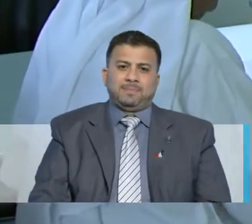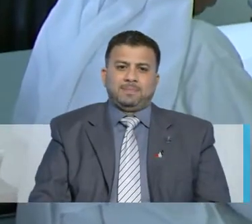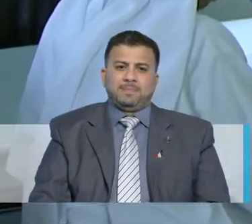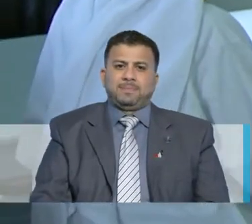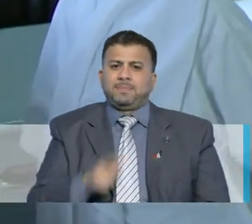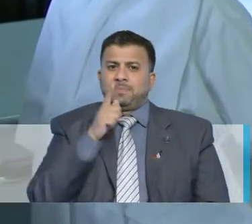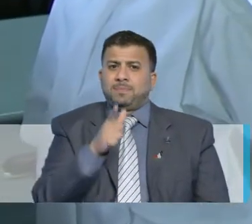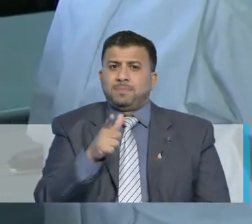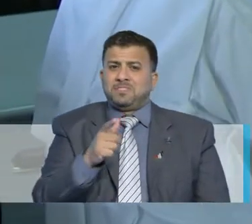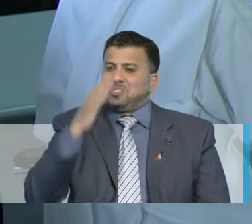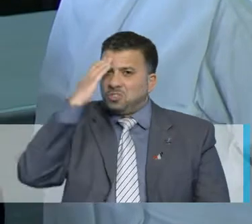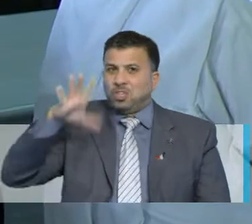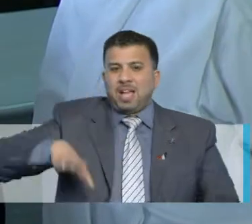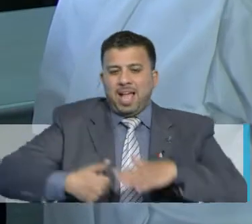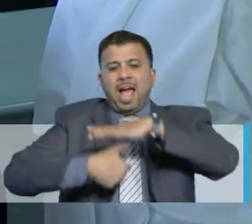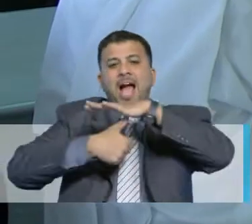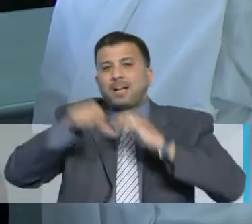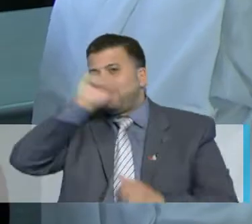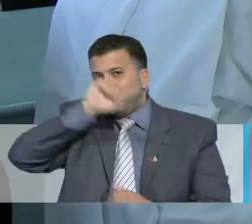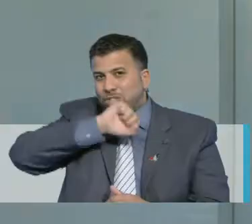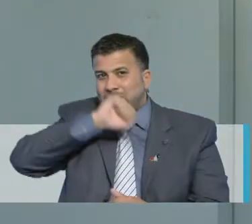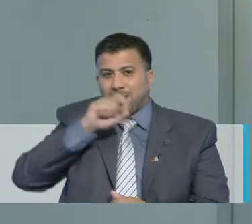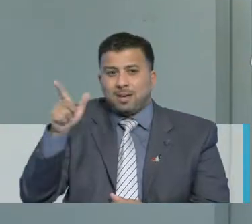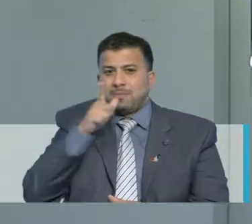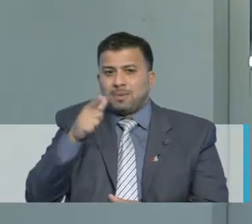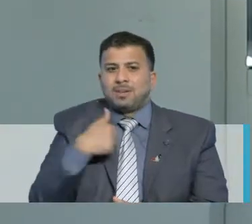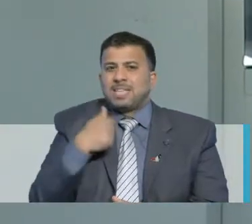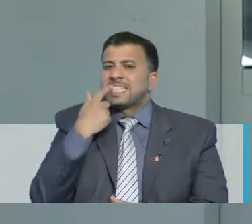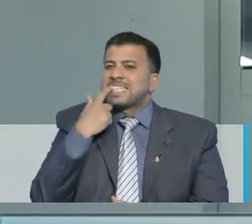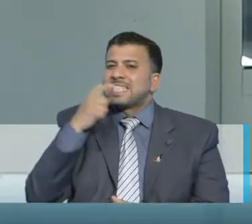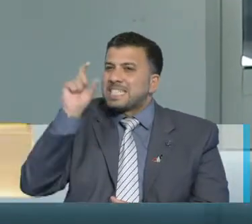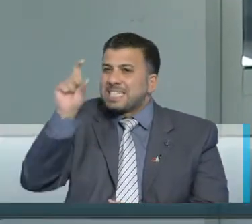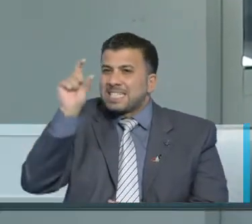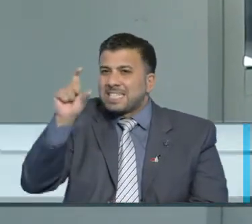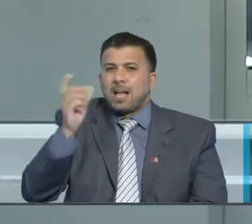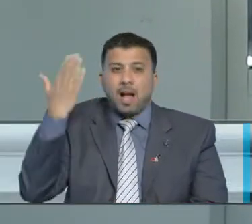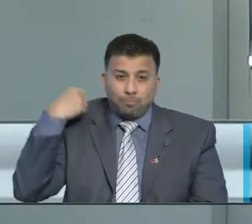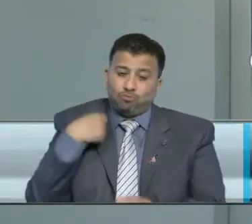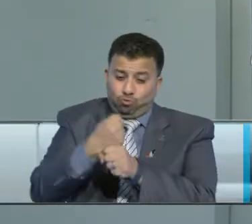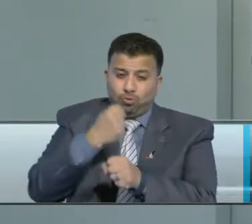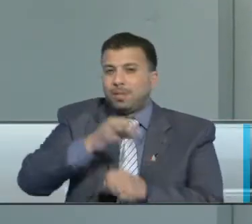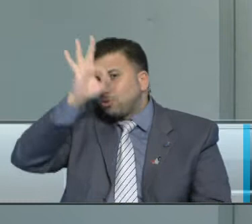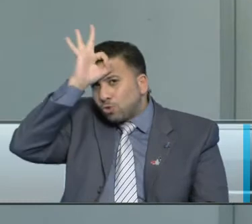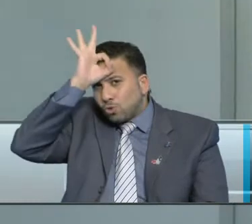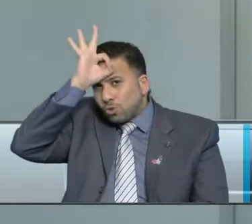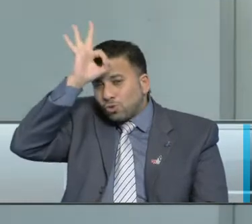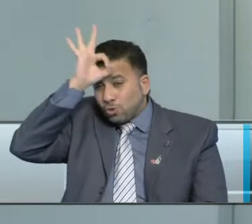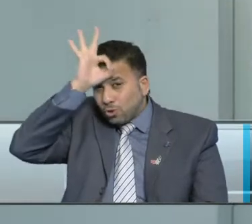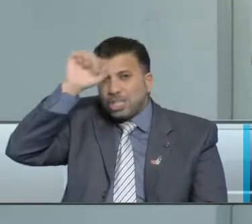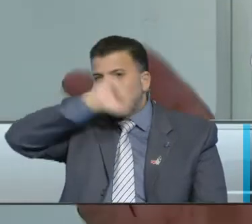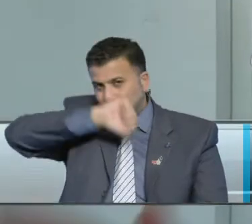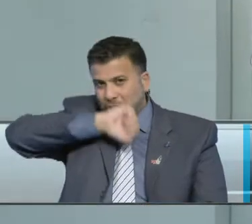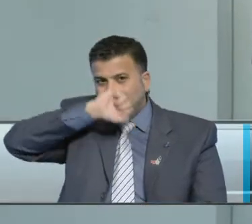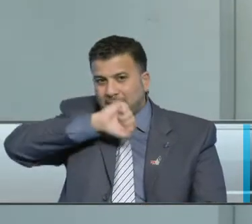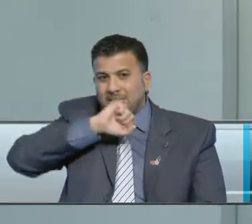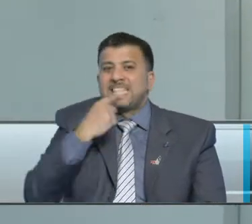الله يقصر أبو محمد، جزاه الله خير. يعني إحنا المتقاعدين كنا نداوم في الداخلية، كنا نداومين في شرطة الشارقة